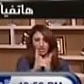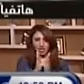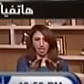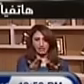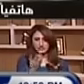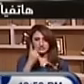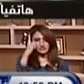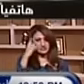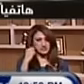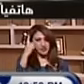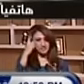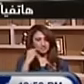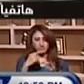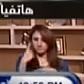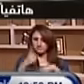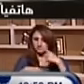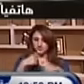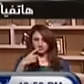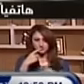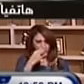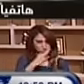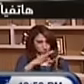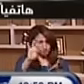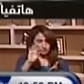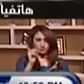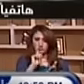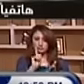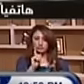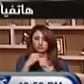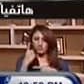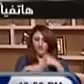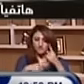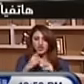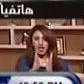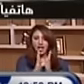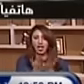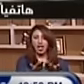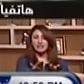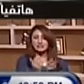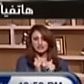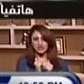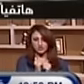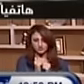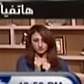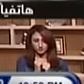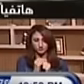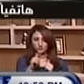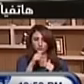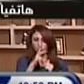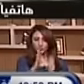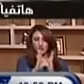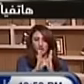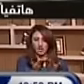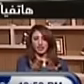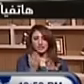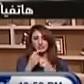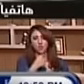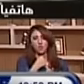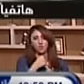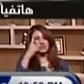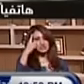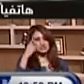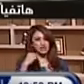عندنا بعض المشكلات زي ما اتفقنا انه احد مشكلات التسرب من التعليم اللي حضرتك مشكورا بتساعدنا فيه